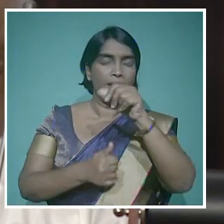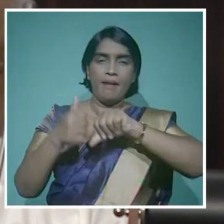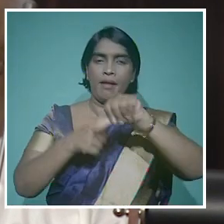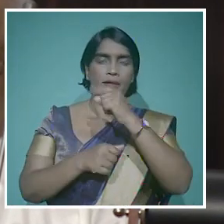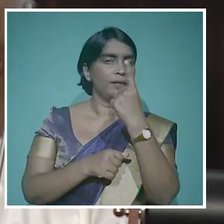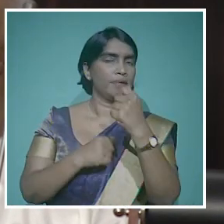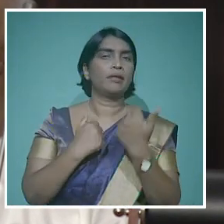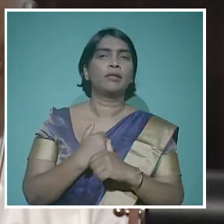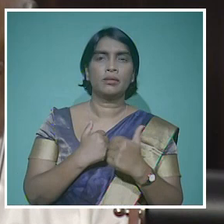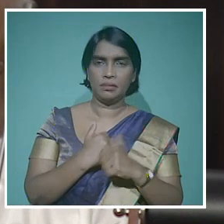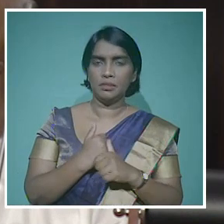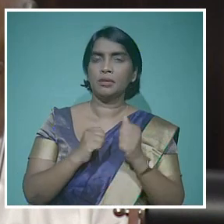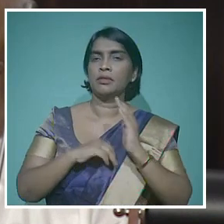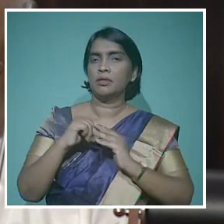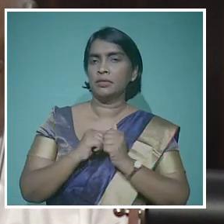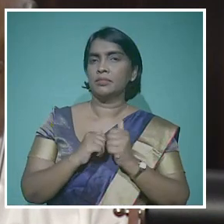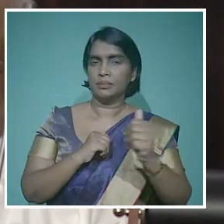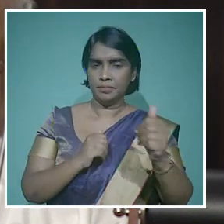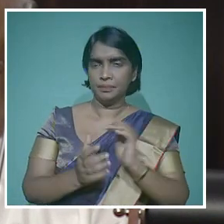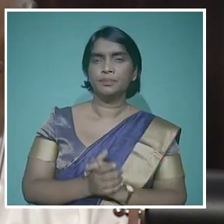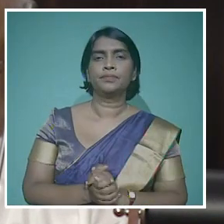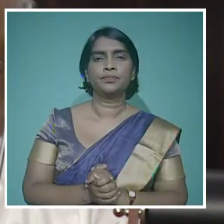ඇති කරගන්න මේ වැඩ කටයුතු කරගෙන යන්න.